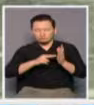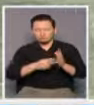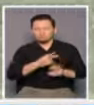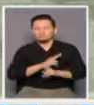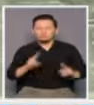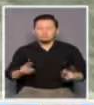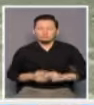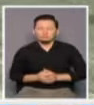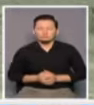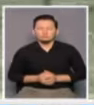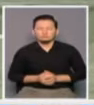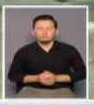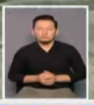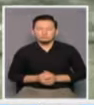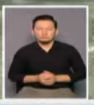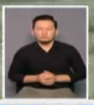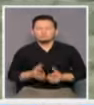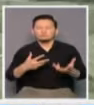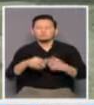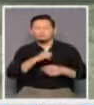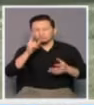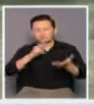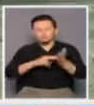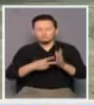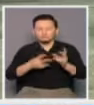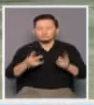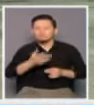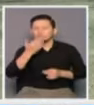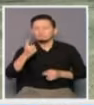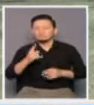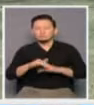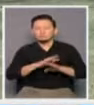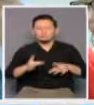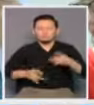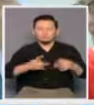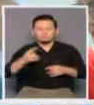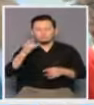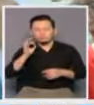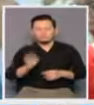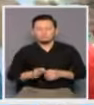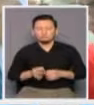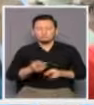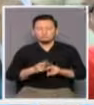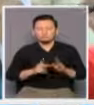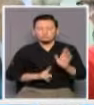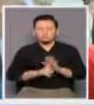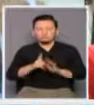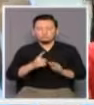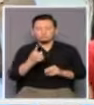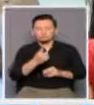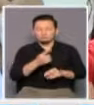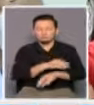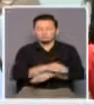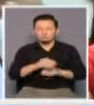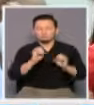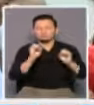біреуі. А соның бәрін өзі неге қарастырмайды? А халықтың ашуланы ренжуі дұрыс. Мен жерді бастады, тастады.